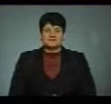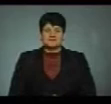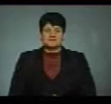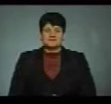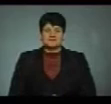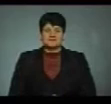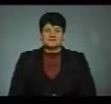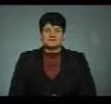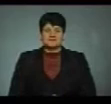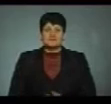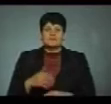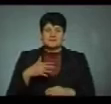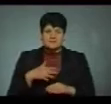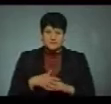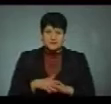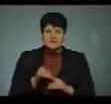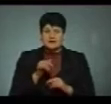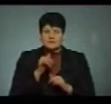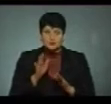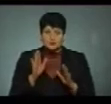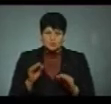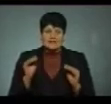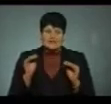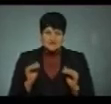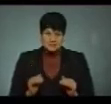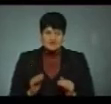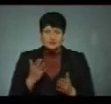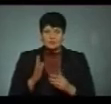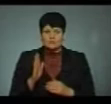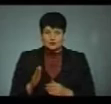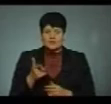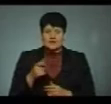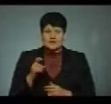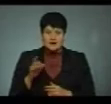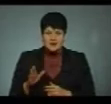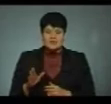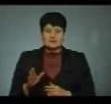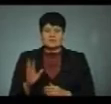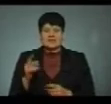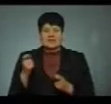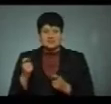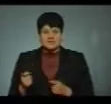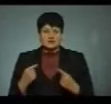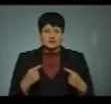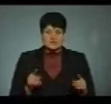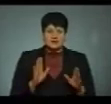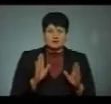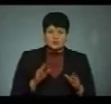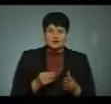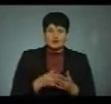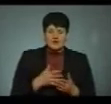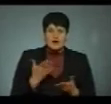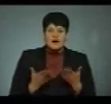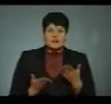на щодо газу, звичайно, ми розуміємо, що він не може бути дешевший. Якщо газ буде дешевший, то щось інше буде дорожче, доставка або ще щось.